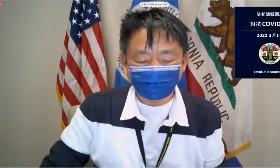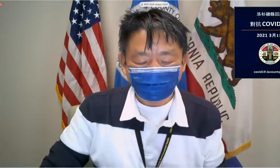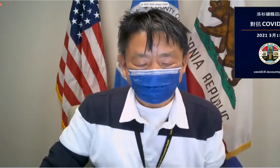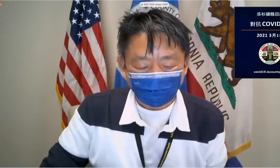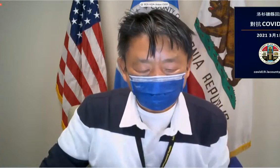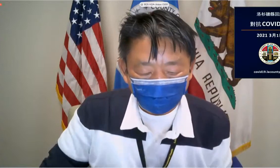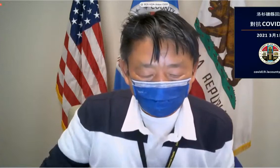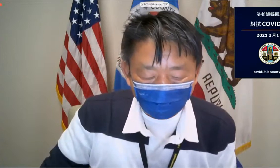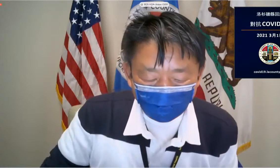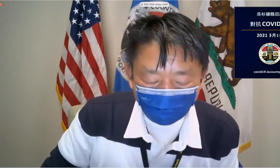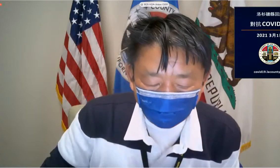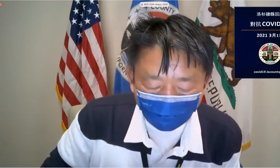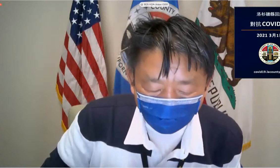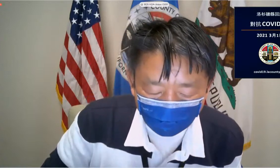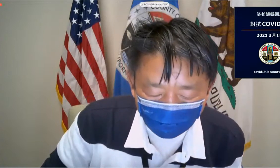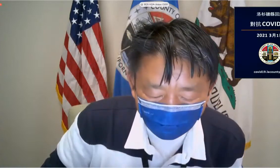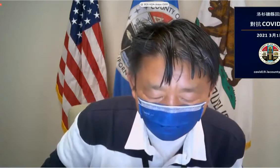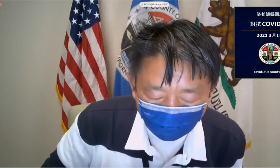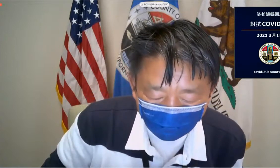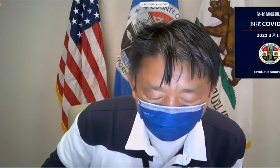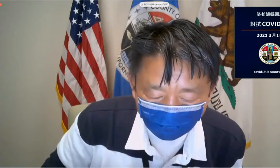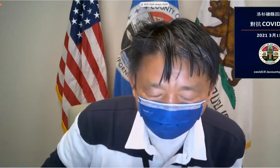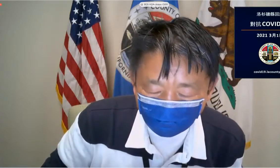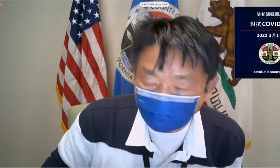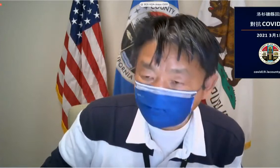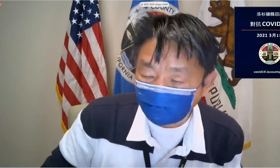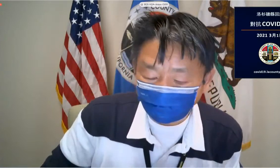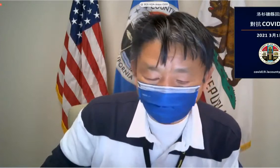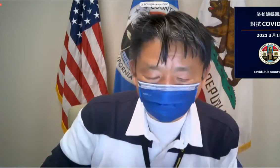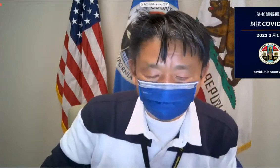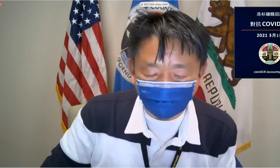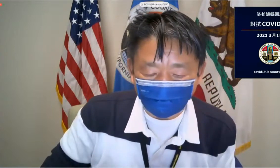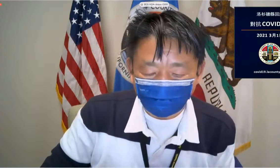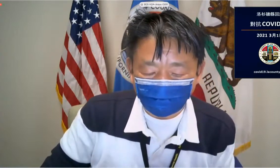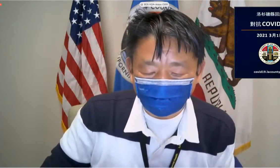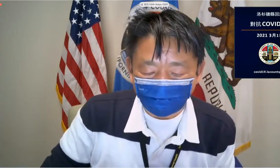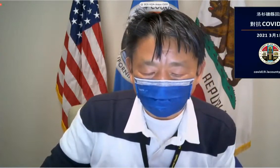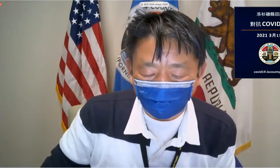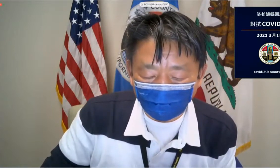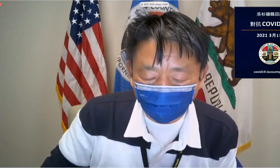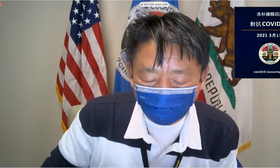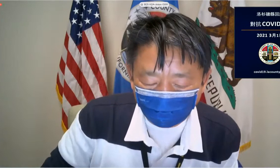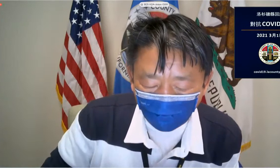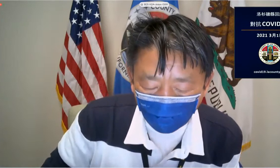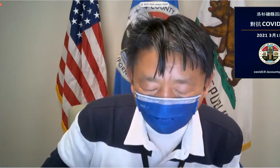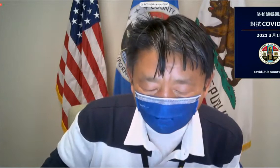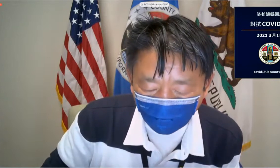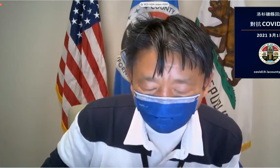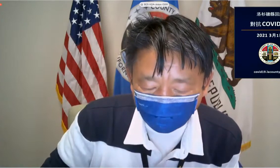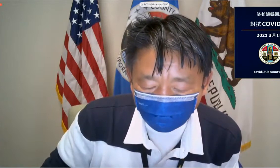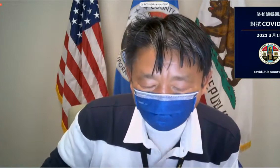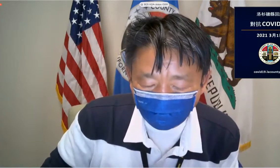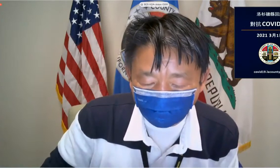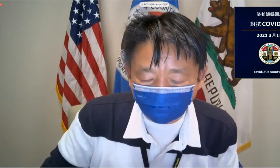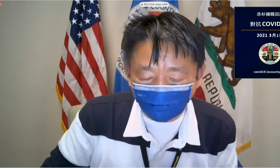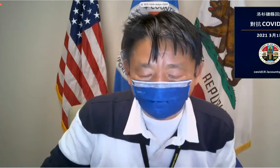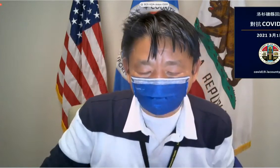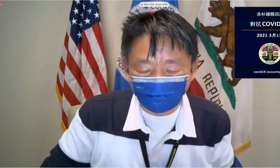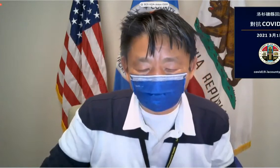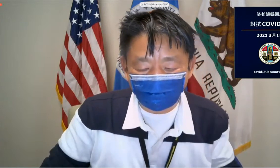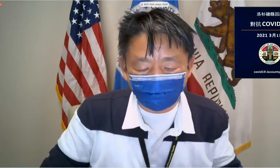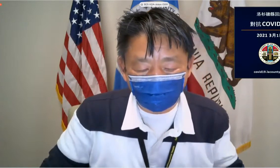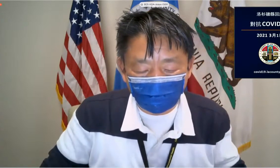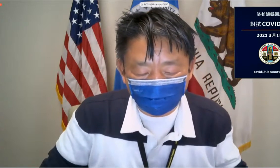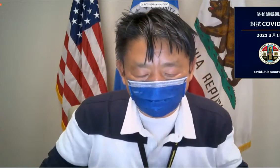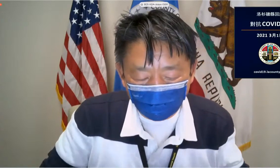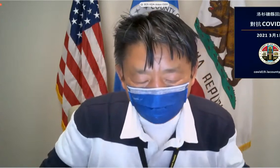况。熟练护理中心的疫苗接种进展非常好，截止2月28号，78%的